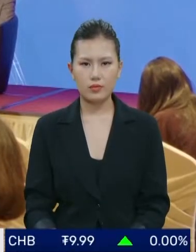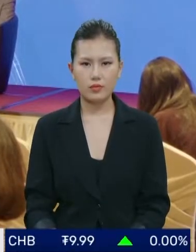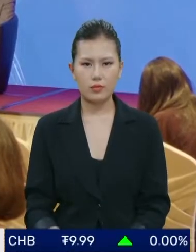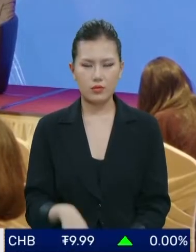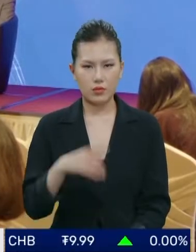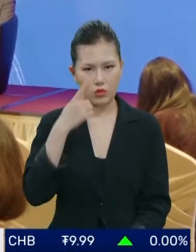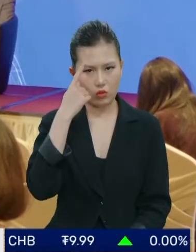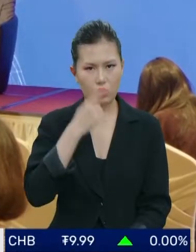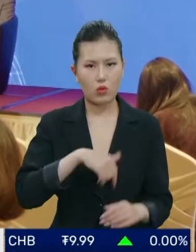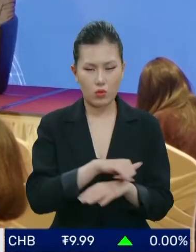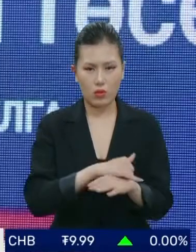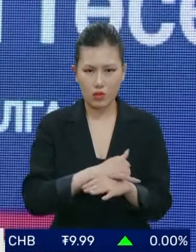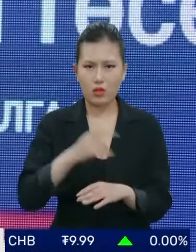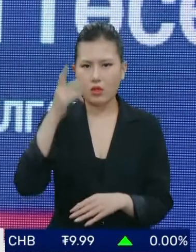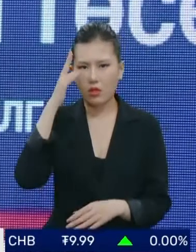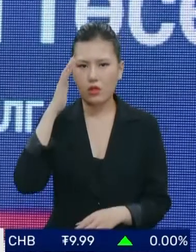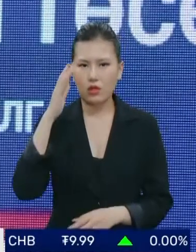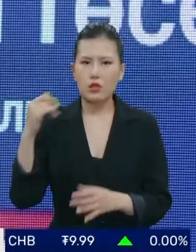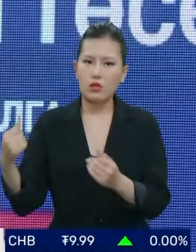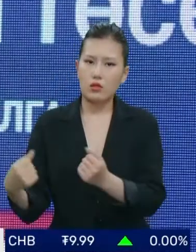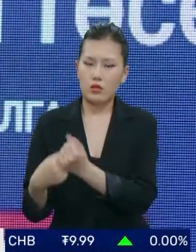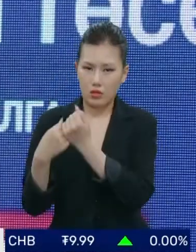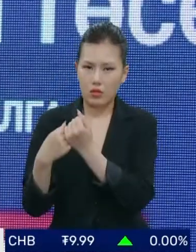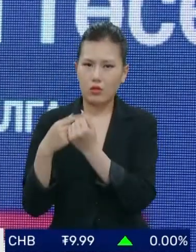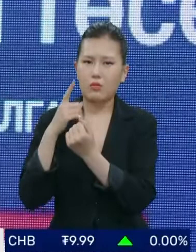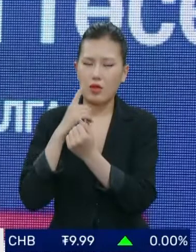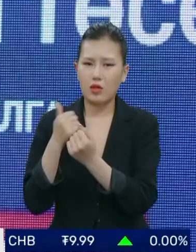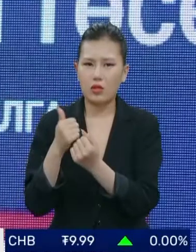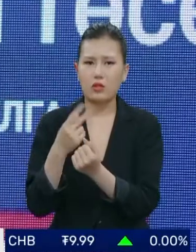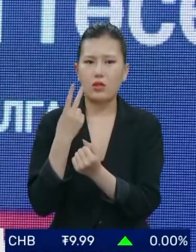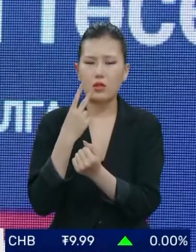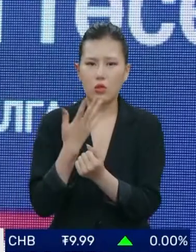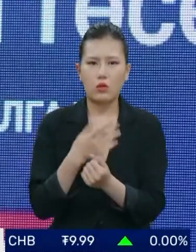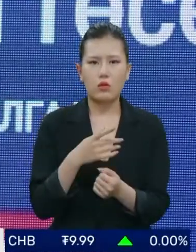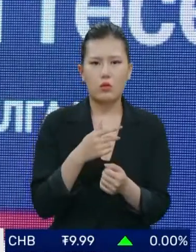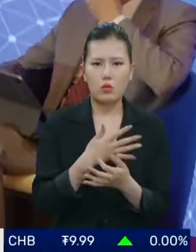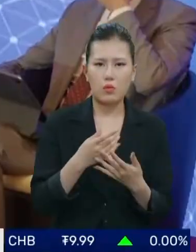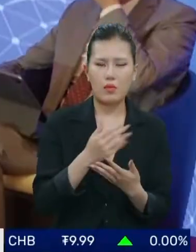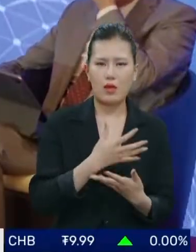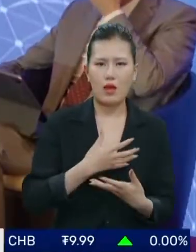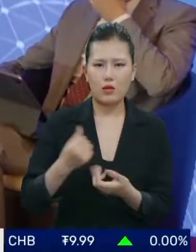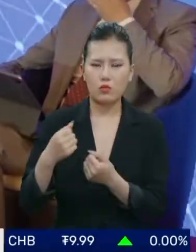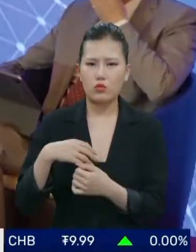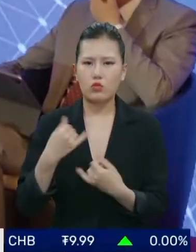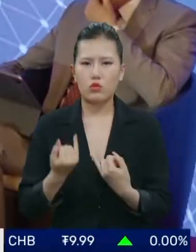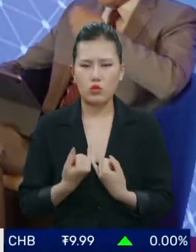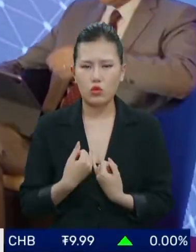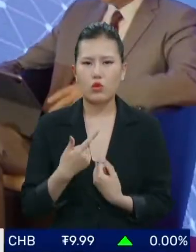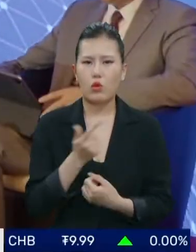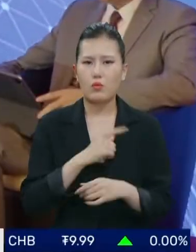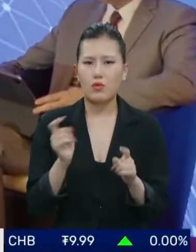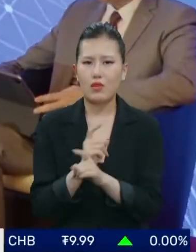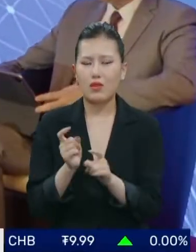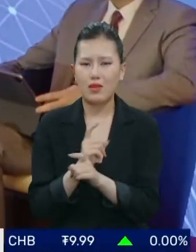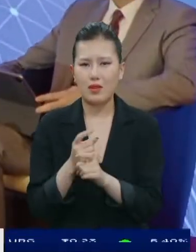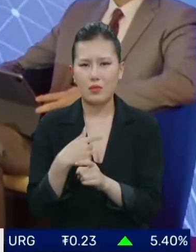Монгол улсын хувьд гадны хөрөнгө оруулагчдад тулгунтдаг нэг асуудал бол өмчрөнгөө дэрэмдүүлэх гомдол маргаанаас шийдвэрлүүлж чадахгүй нутаг хүчтэй тохиолдол. За үүнтэй